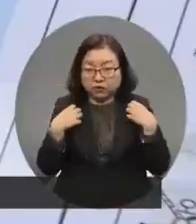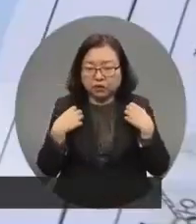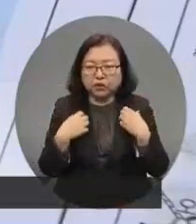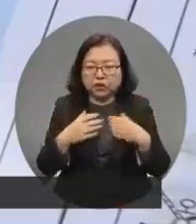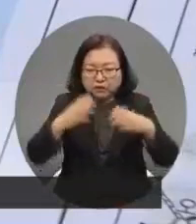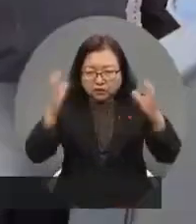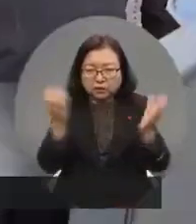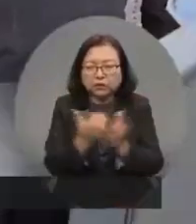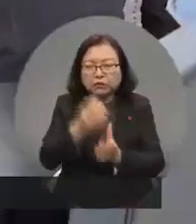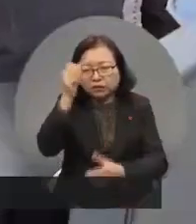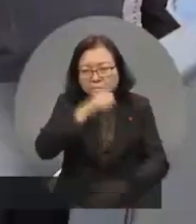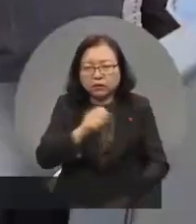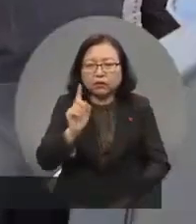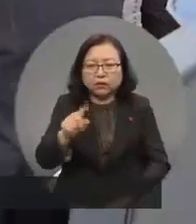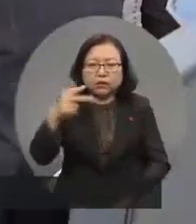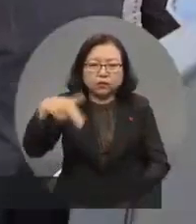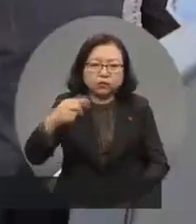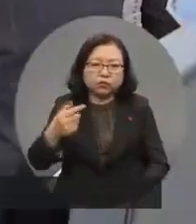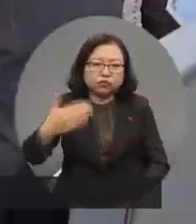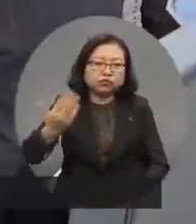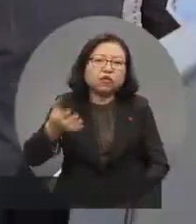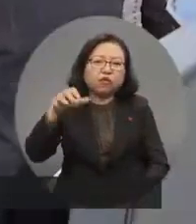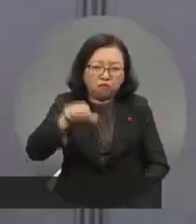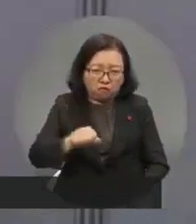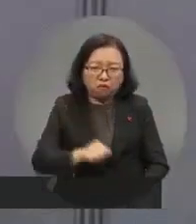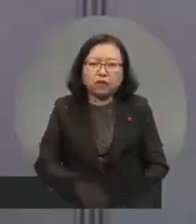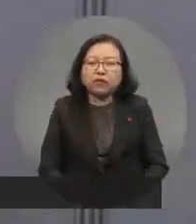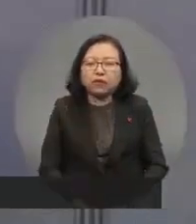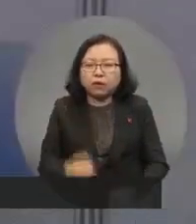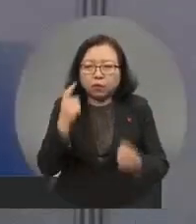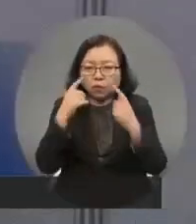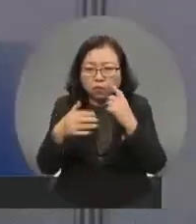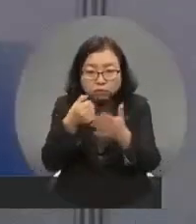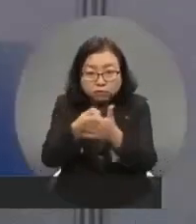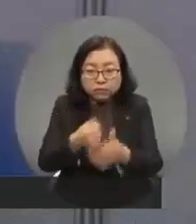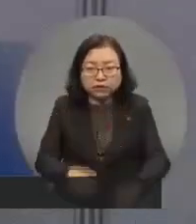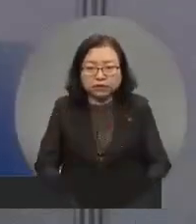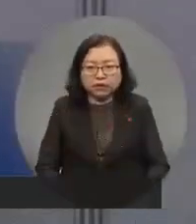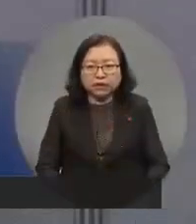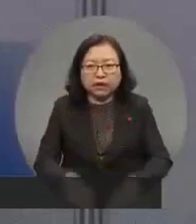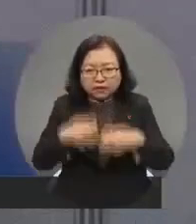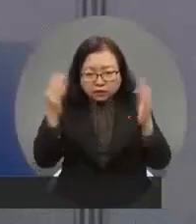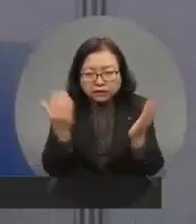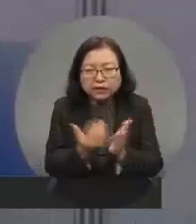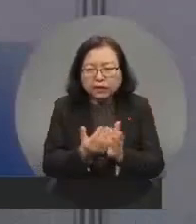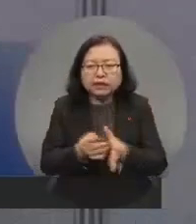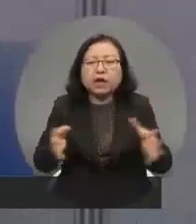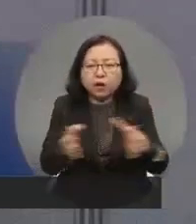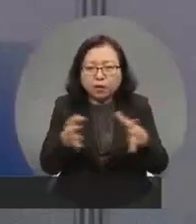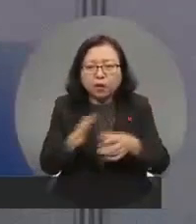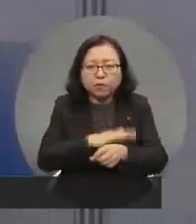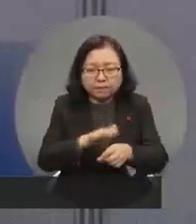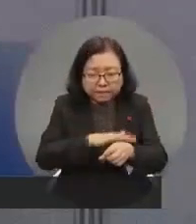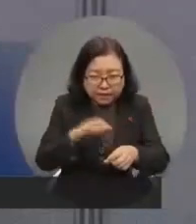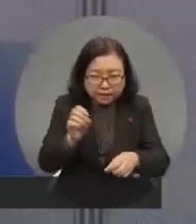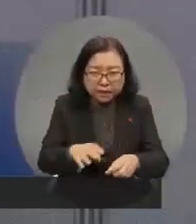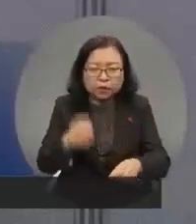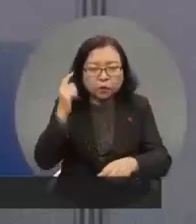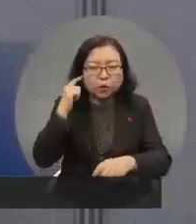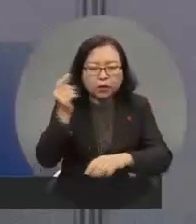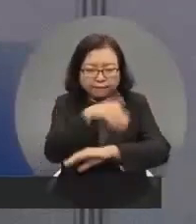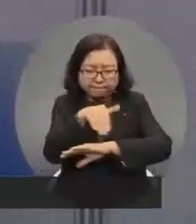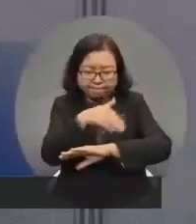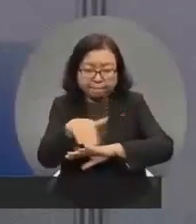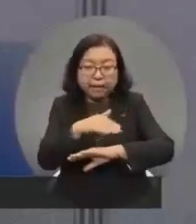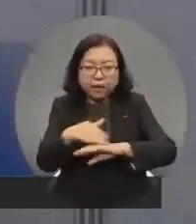늘린 사업계획을 확정했습니다. 총사업비 협의도 완료가 됐고 그래서 이제 기본 계획이 고시가 됐기 때문에